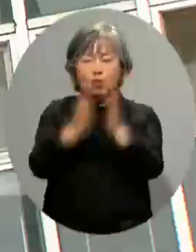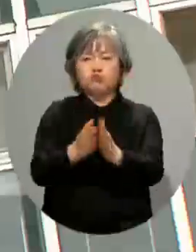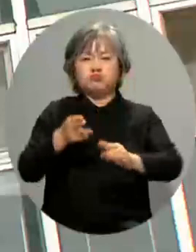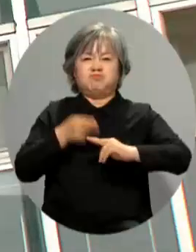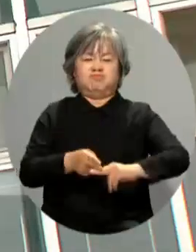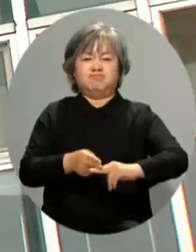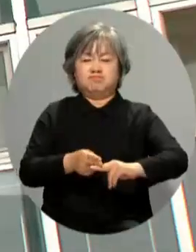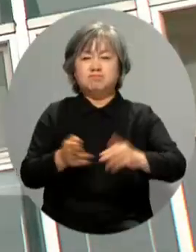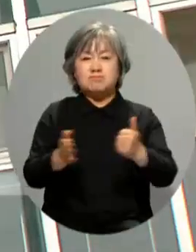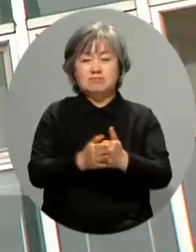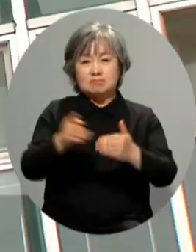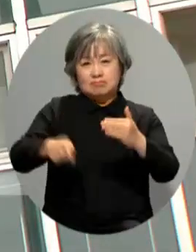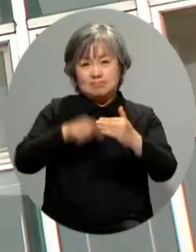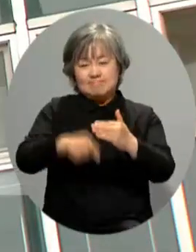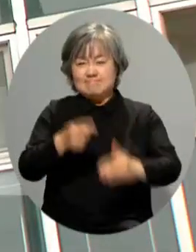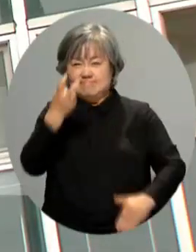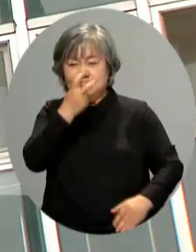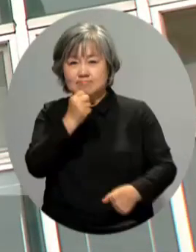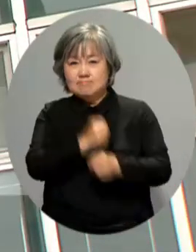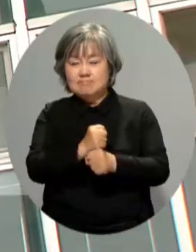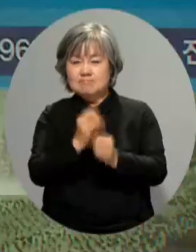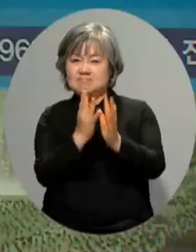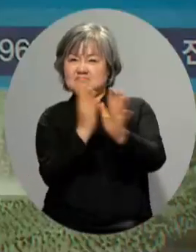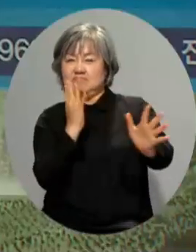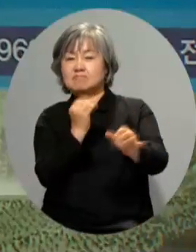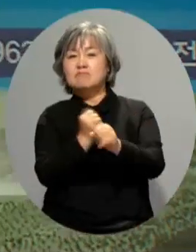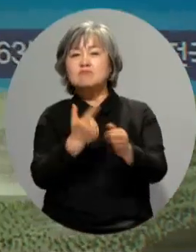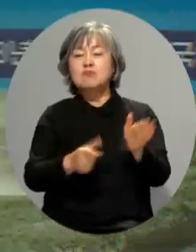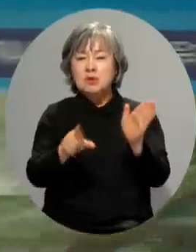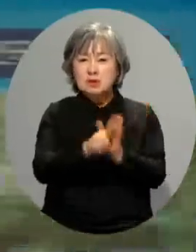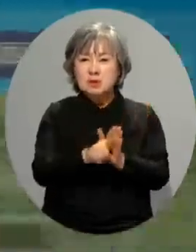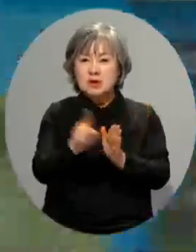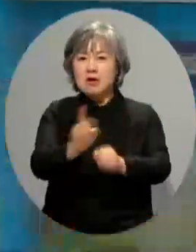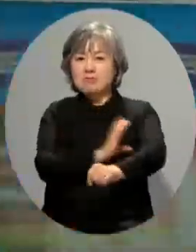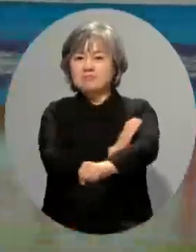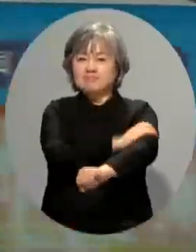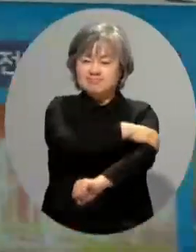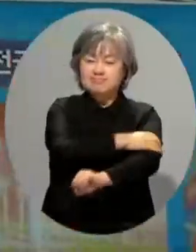상황. 내부를 단속하고 줄 세우기 위해 징계를